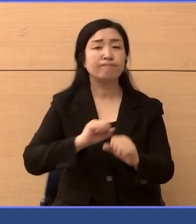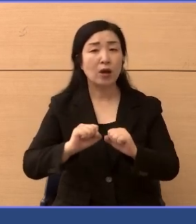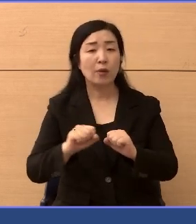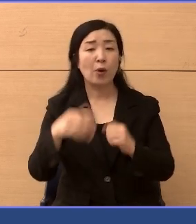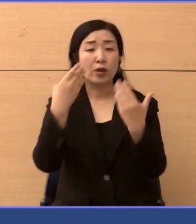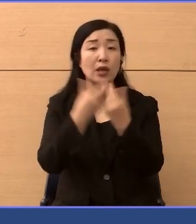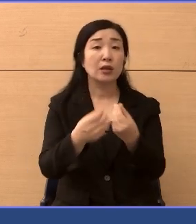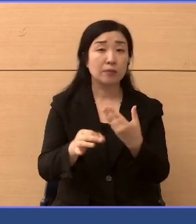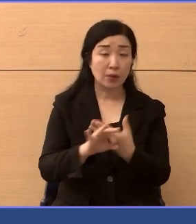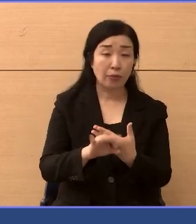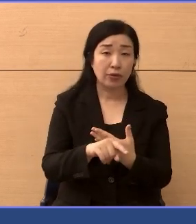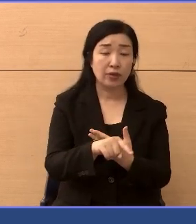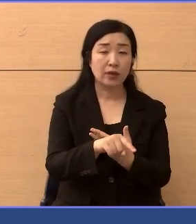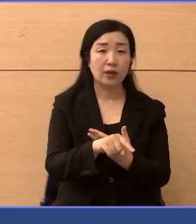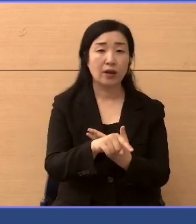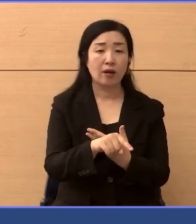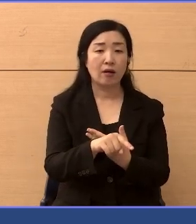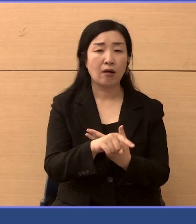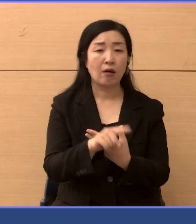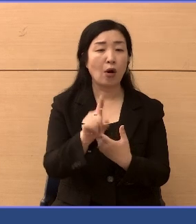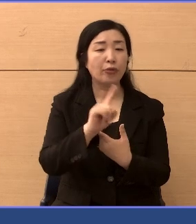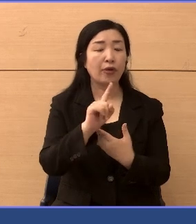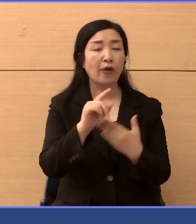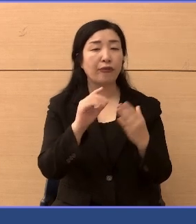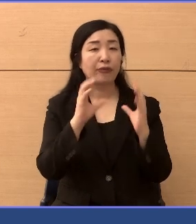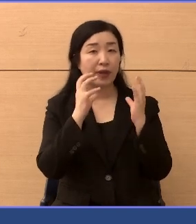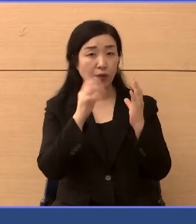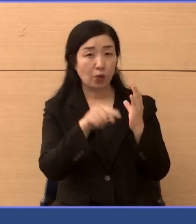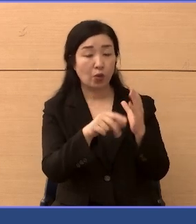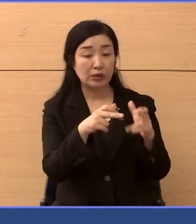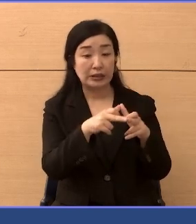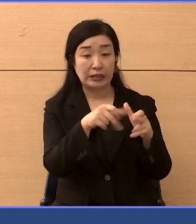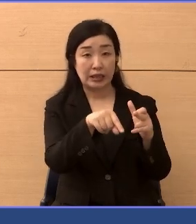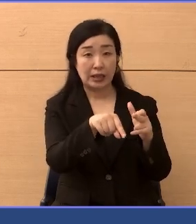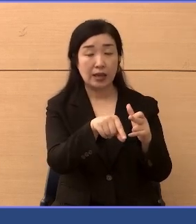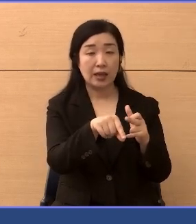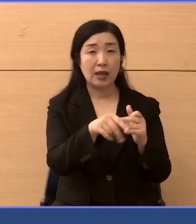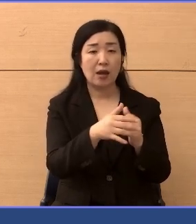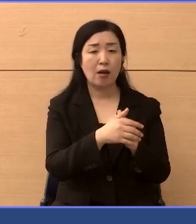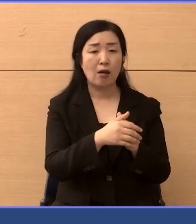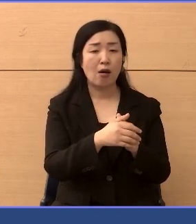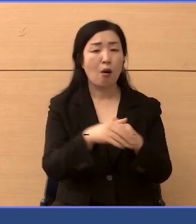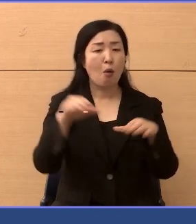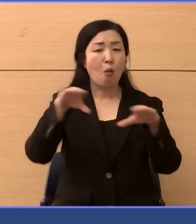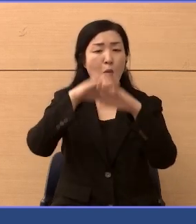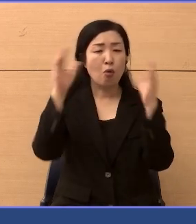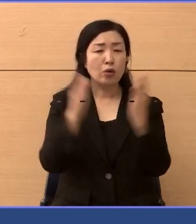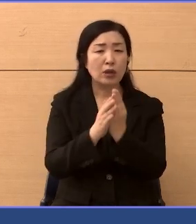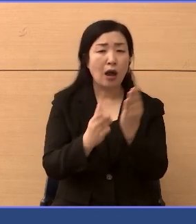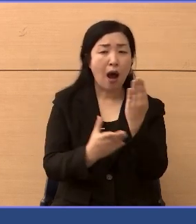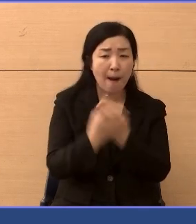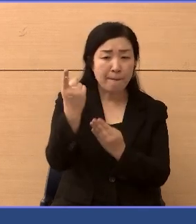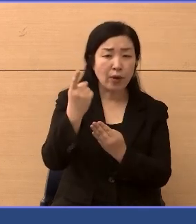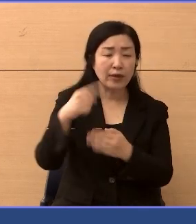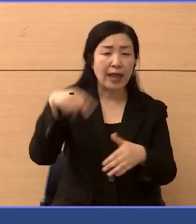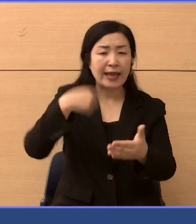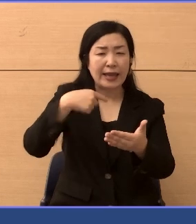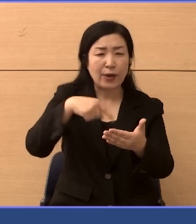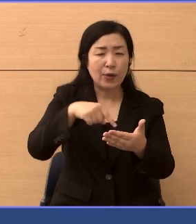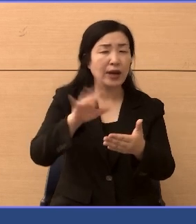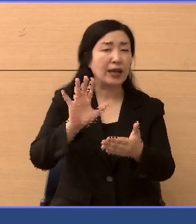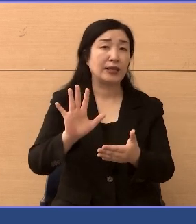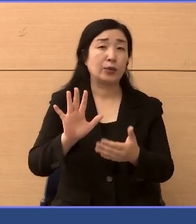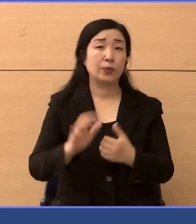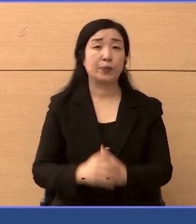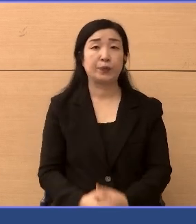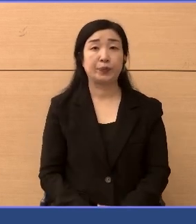예를 prioritizing 들면 being 언어에 able 대한 to sit 부분이든 still 이런 or 경우에도 engage in an 모든 것을 activity 한 번에 다 or learning to 가르치려는 것이 communicate